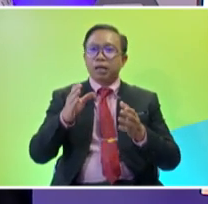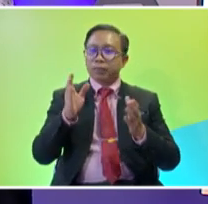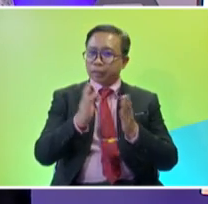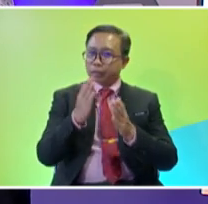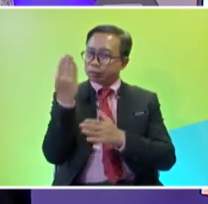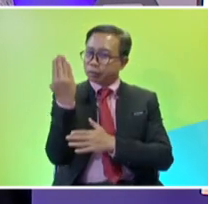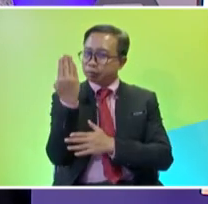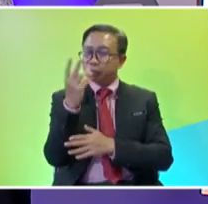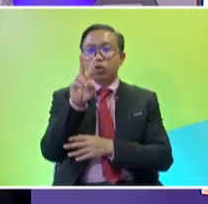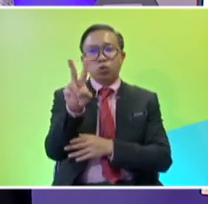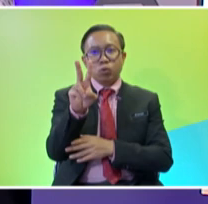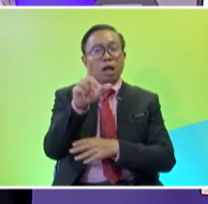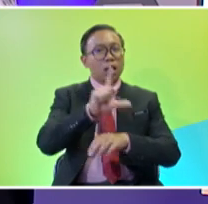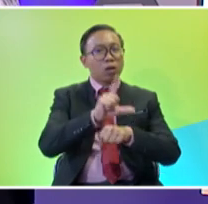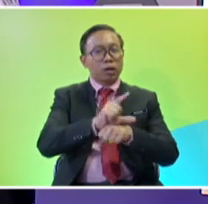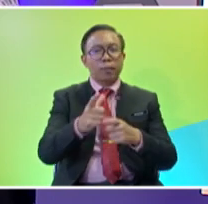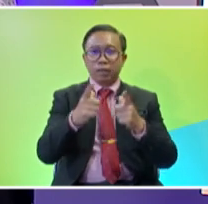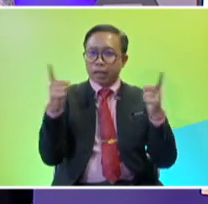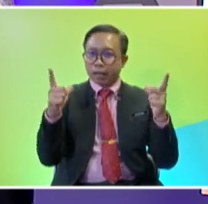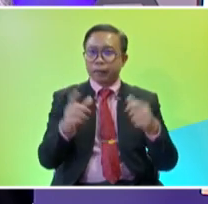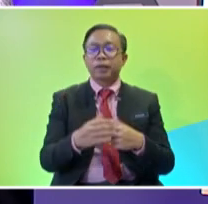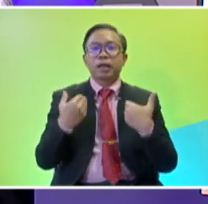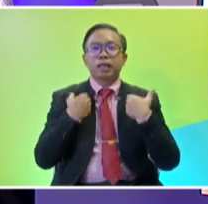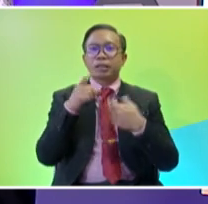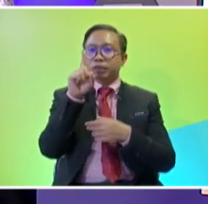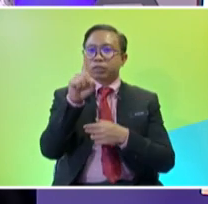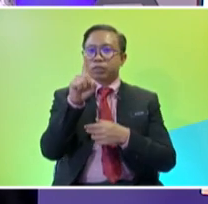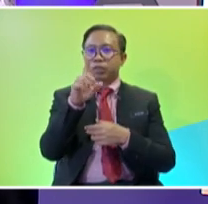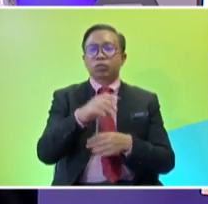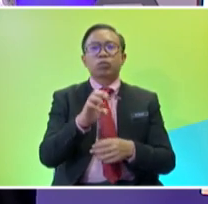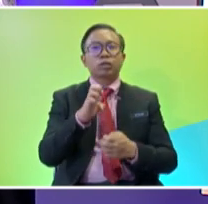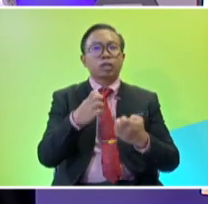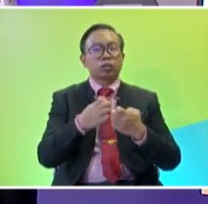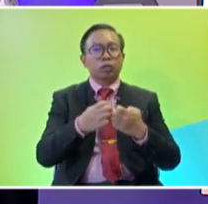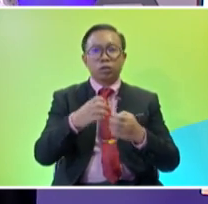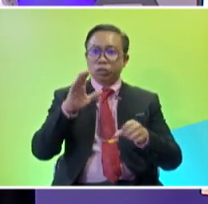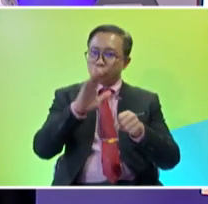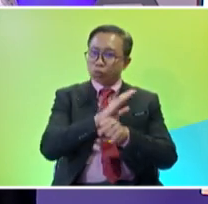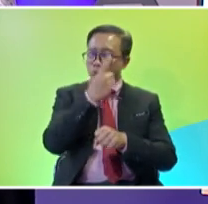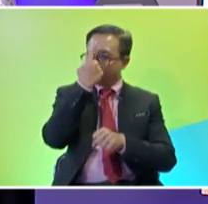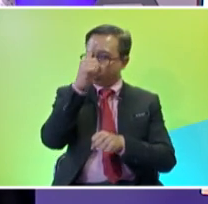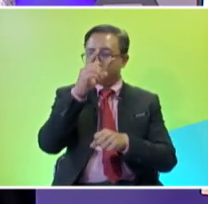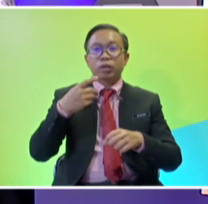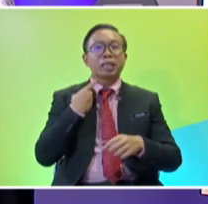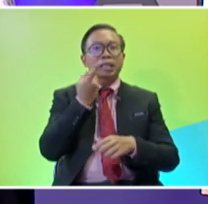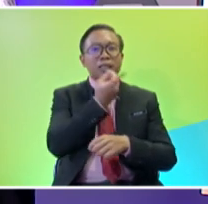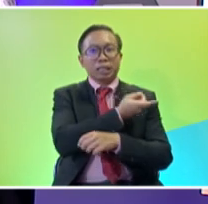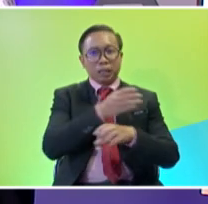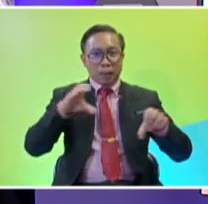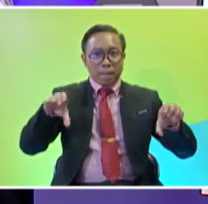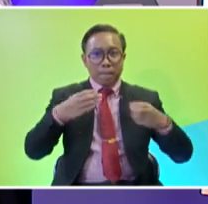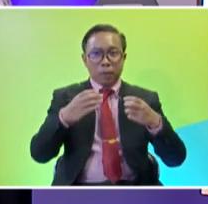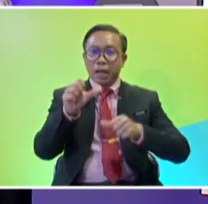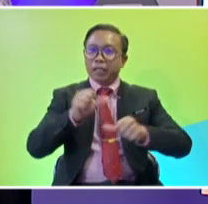ada dua logam yang berlainan kita ada satu elektrolit dah cukup lengkap untuk kita laksanakan